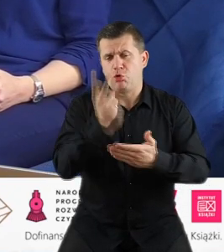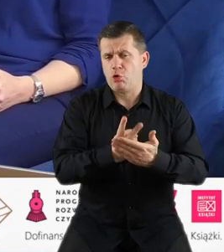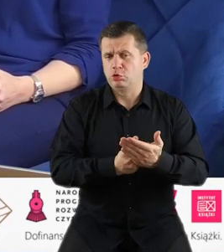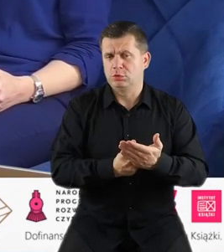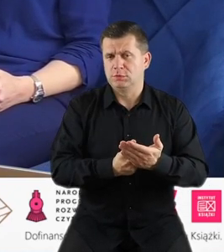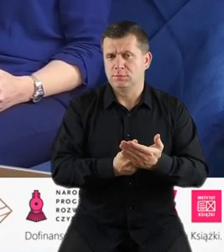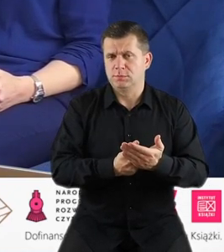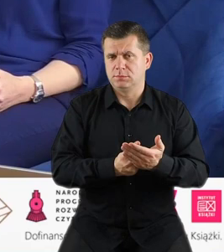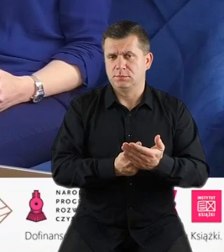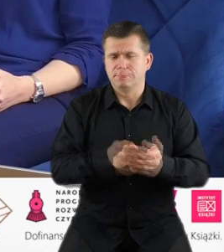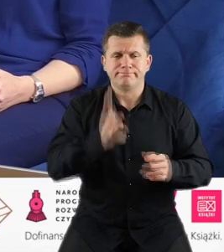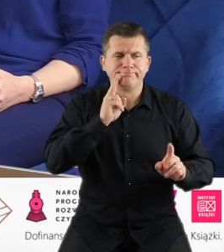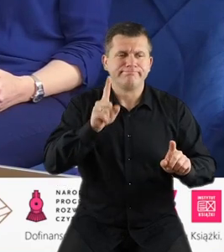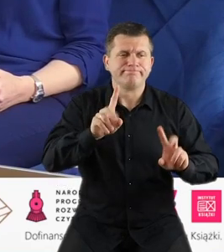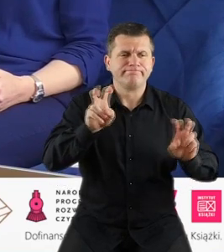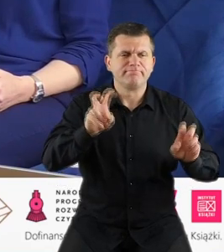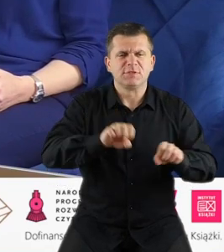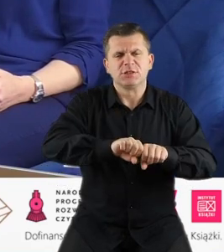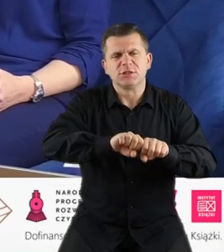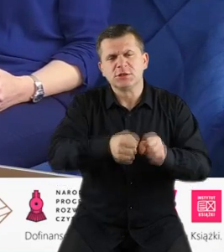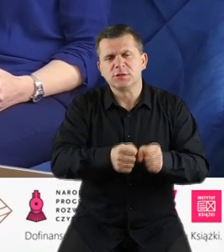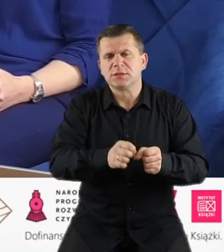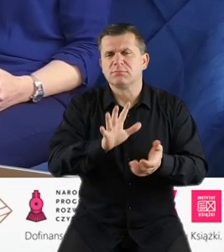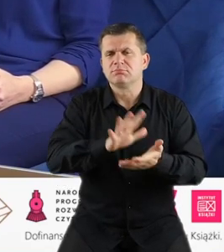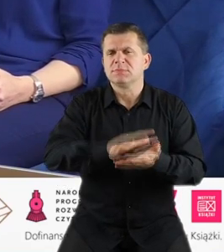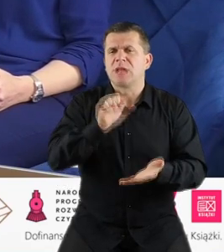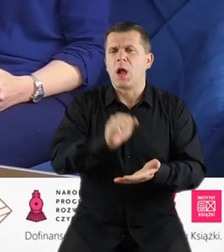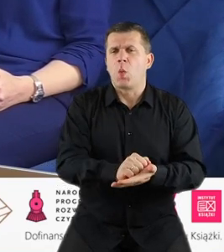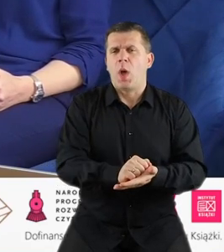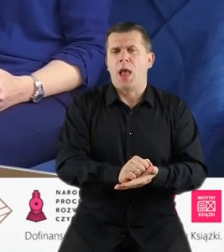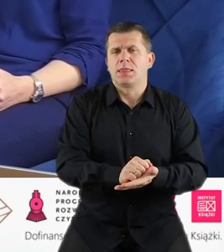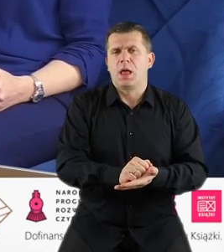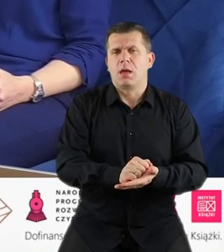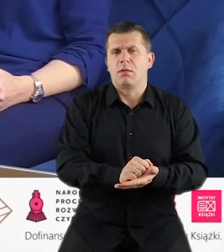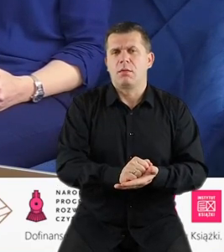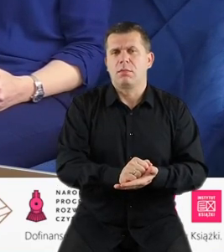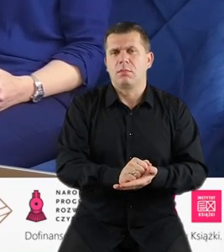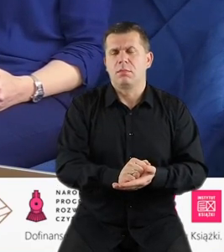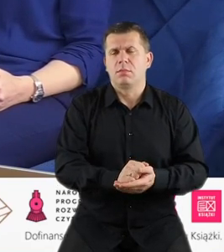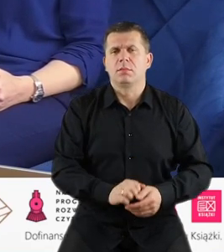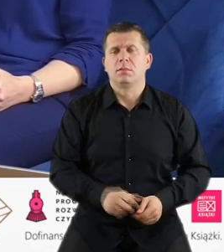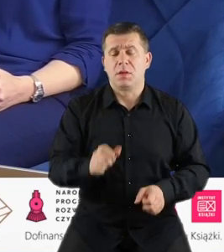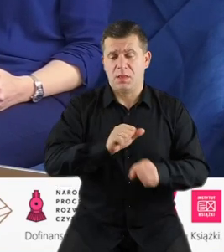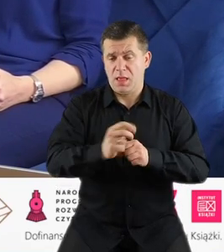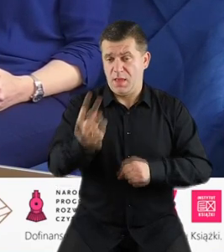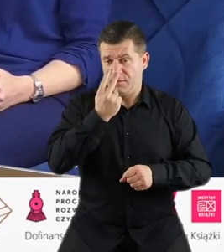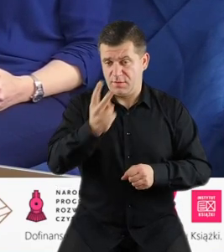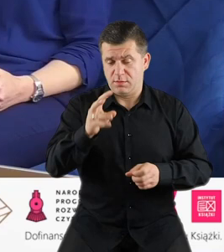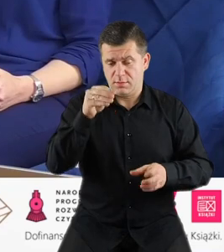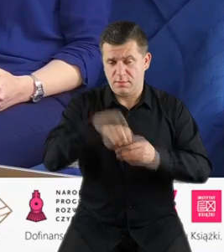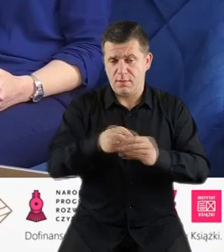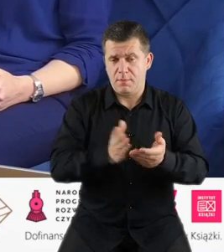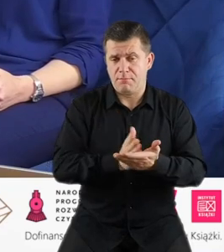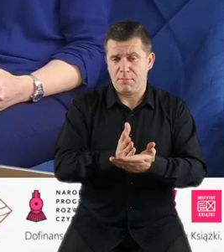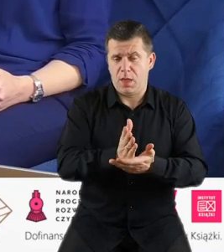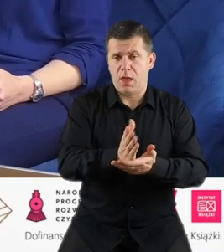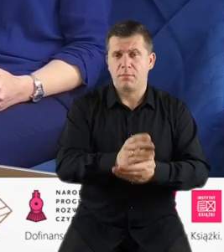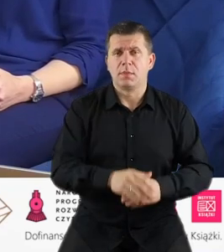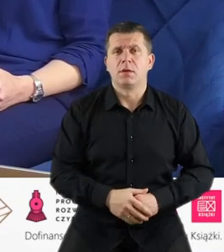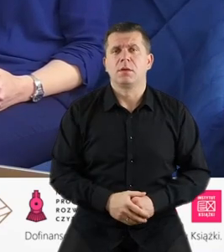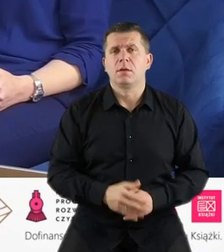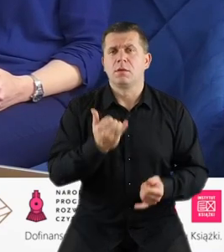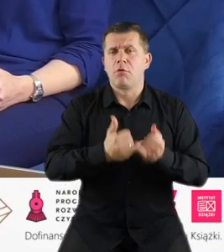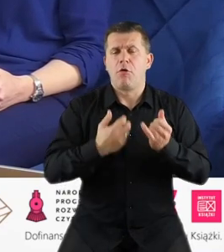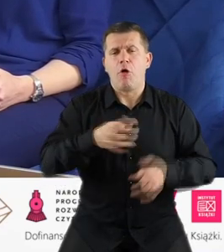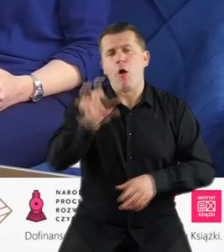odczytywać z perspektywy zagłady. Zagłady, która jest właśnie widoczna na mapie, bo ponieważ bohaterowie,